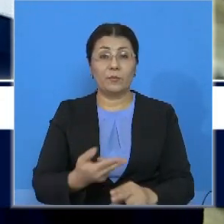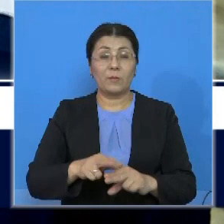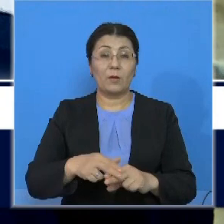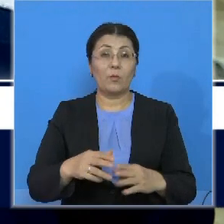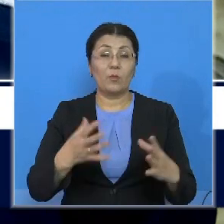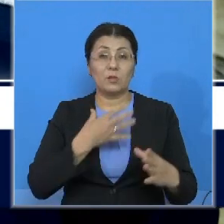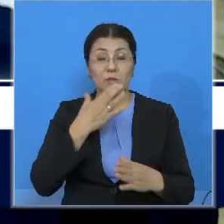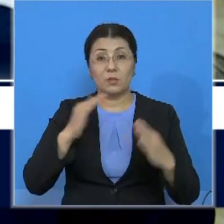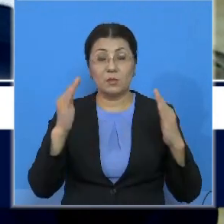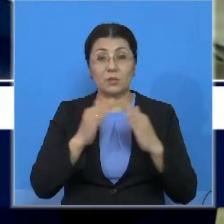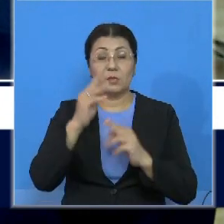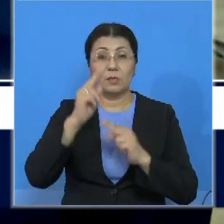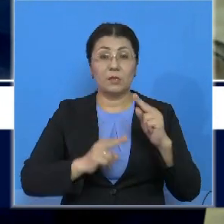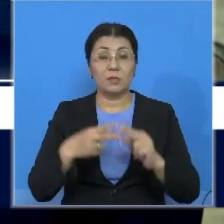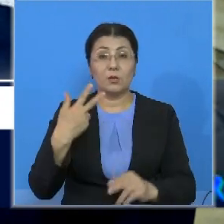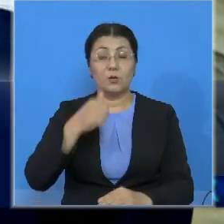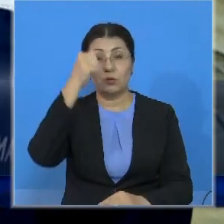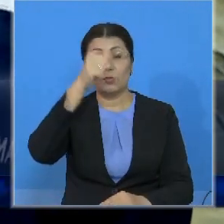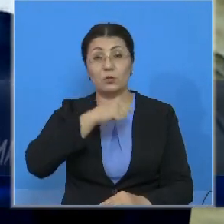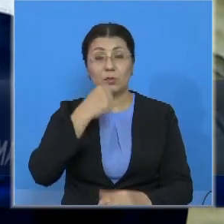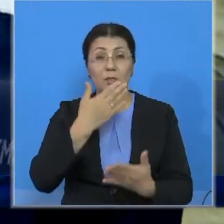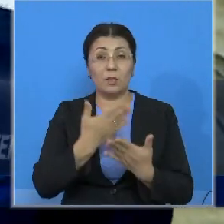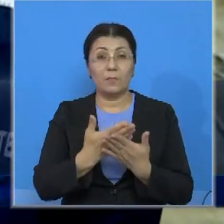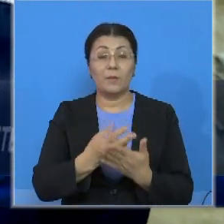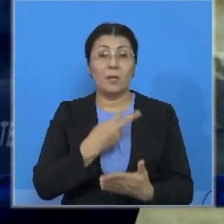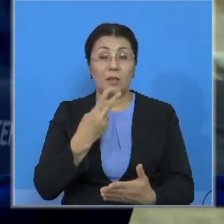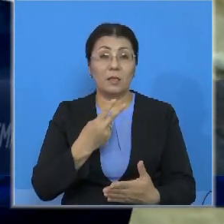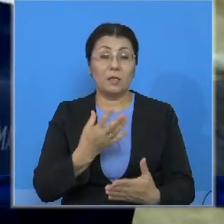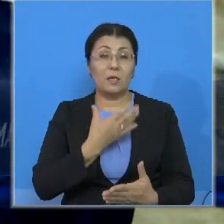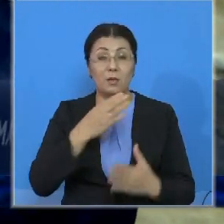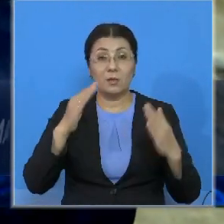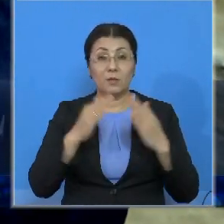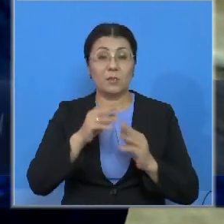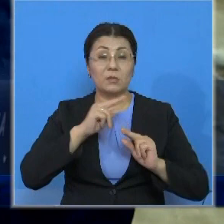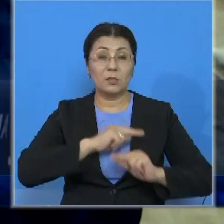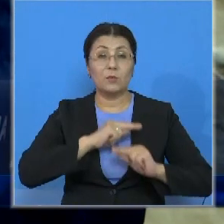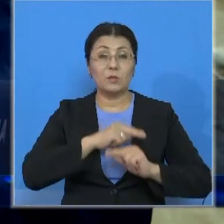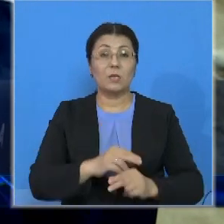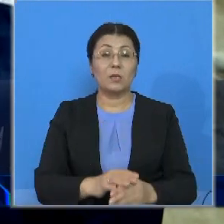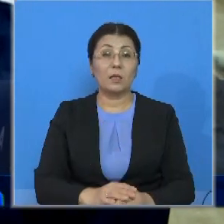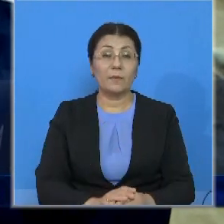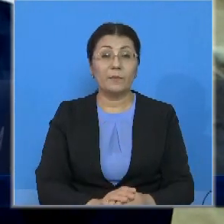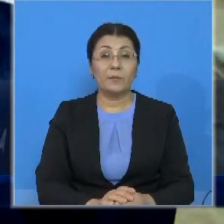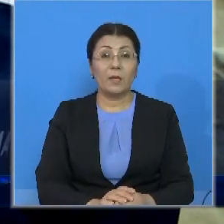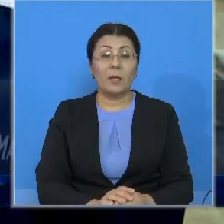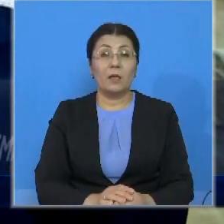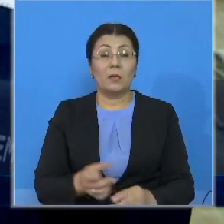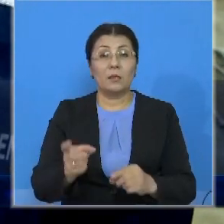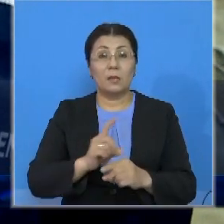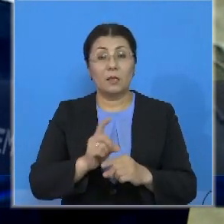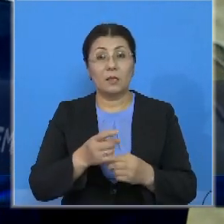жылыжайды салып, 3 жылдай осында екі теплицада жұмыс жасадық. Қияр ектік, помидор ектік, зеңбір